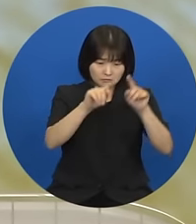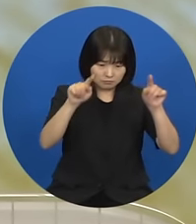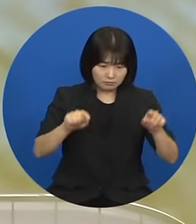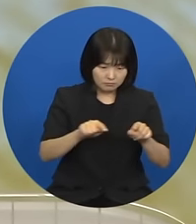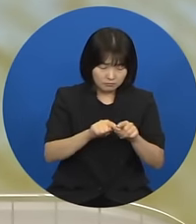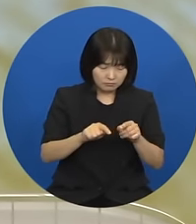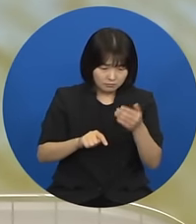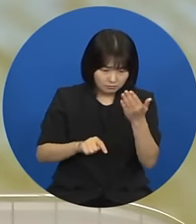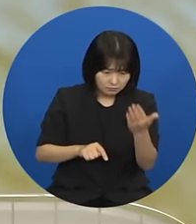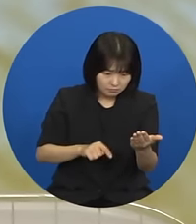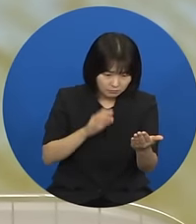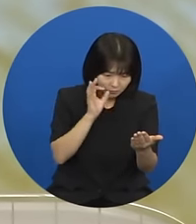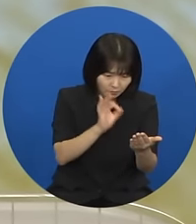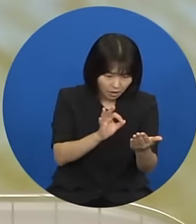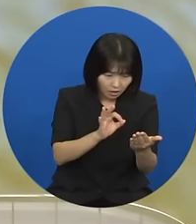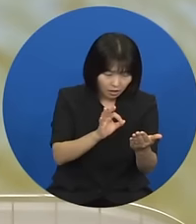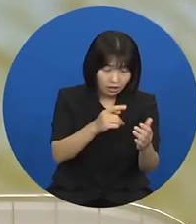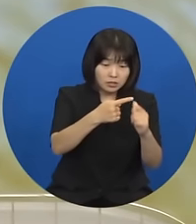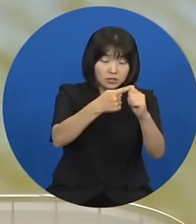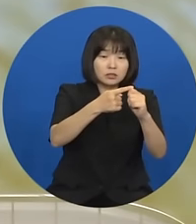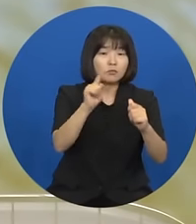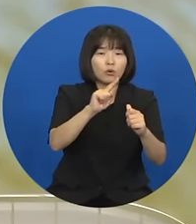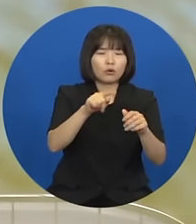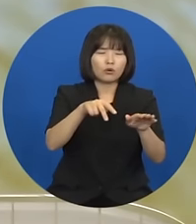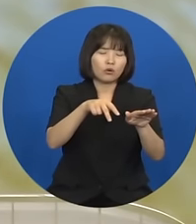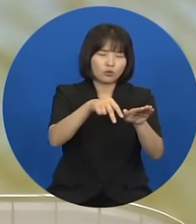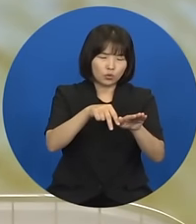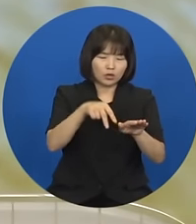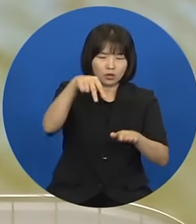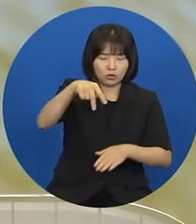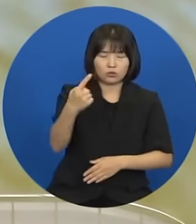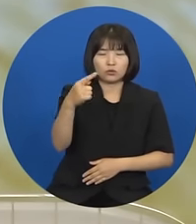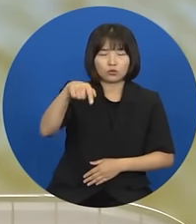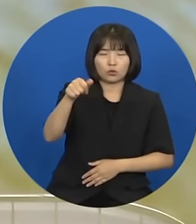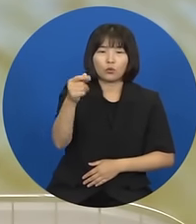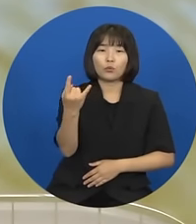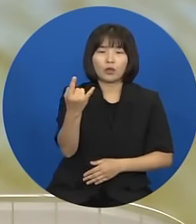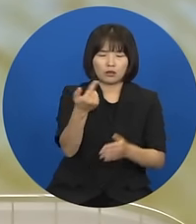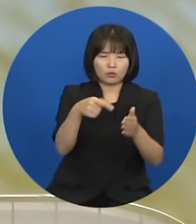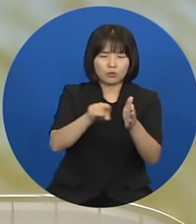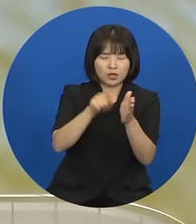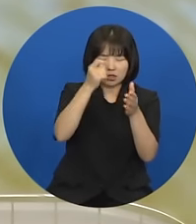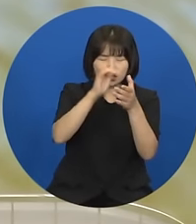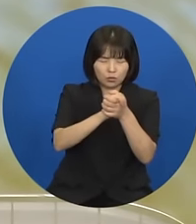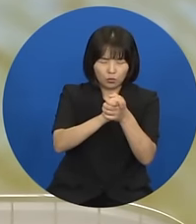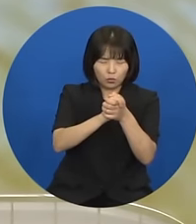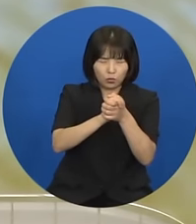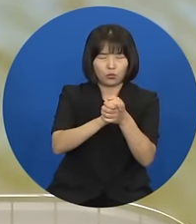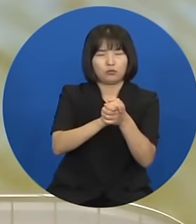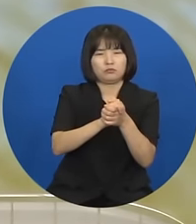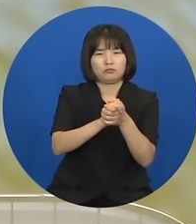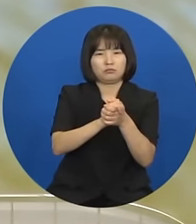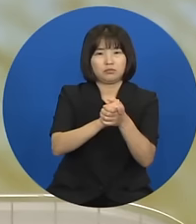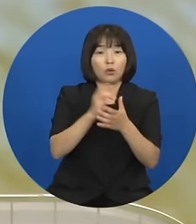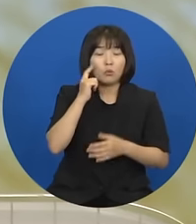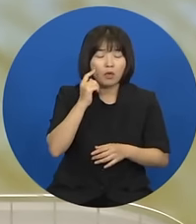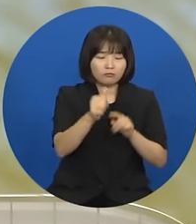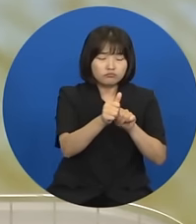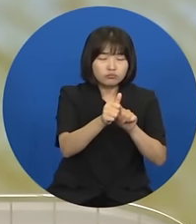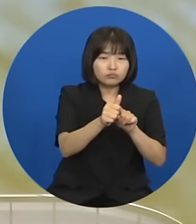기도 제목이 뭐였냐 하면 속회를 위한 기도 제목이었어요. 이분이